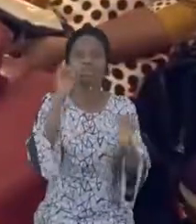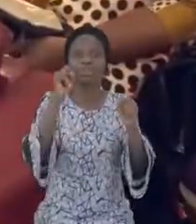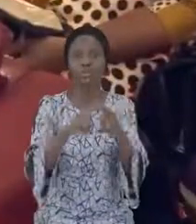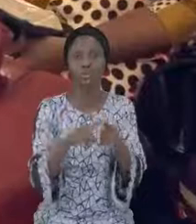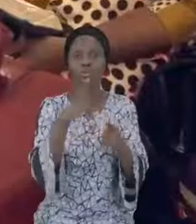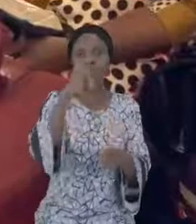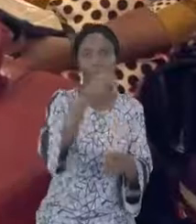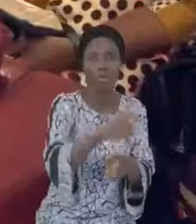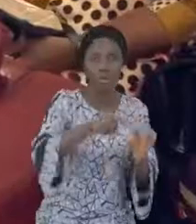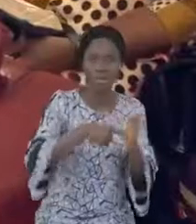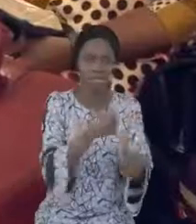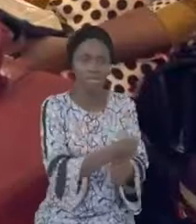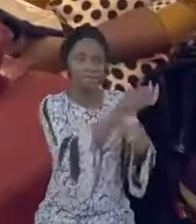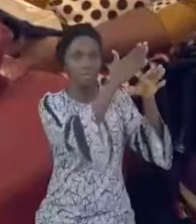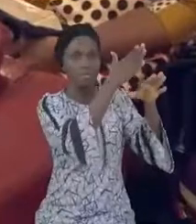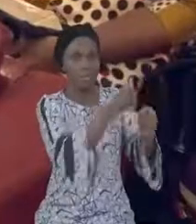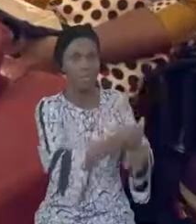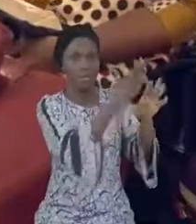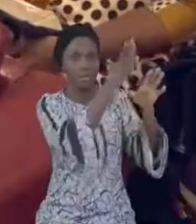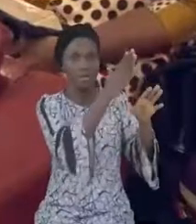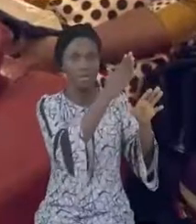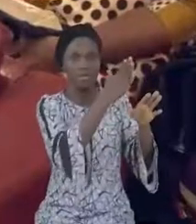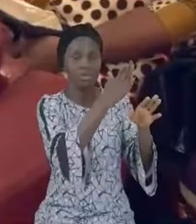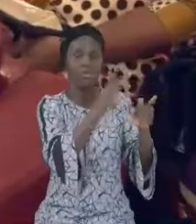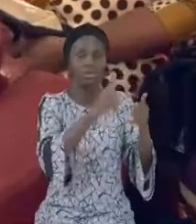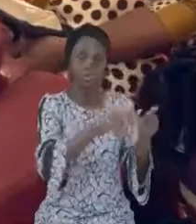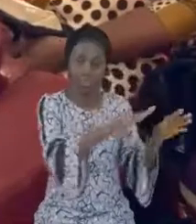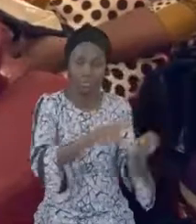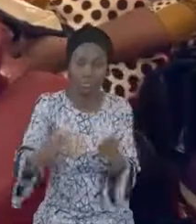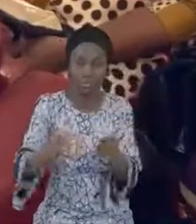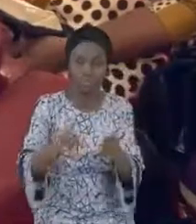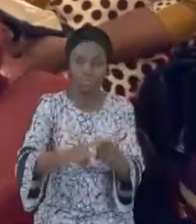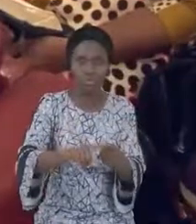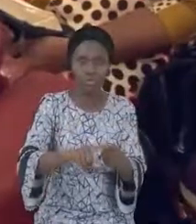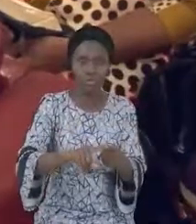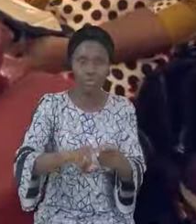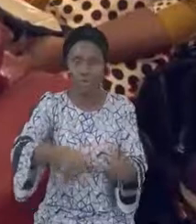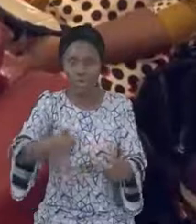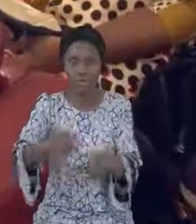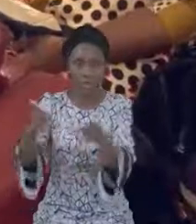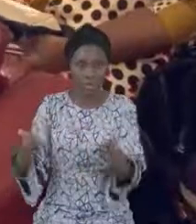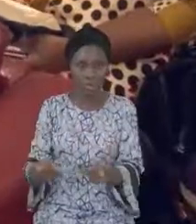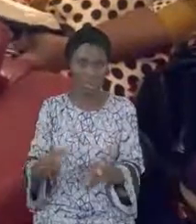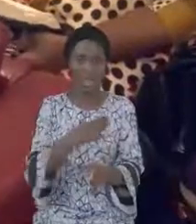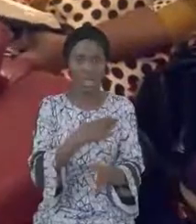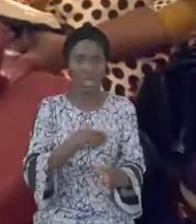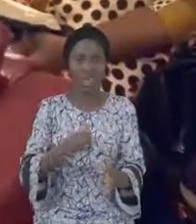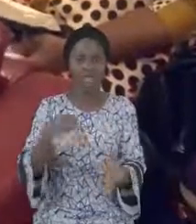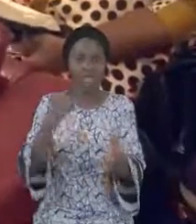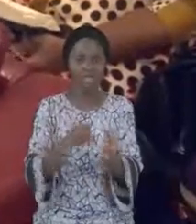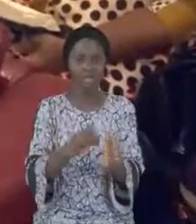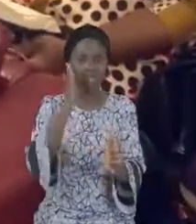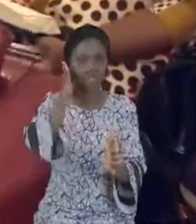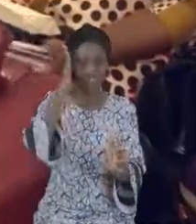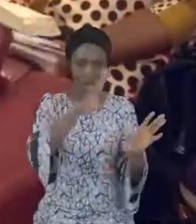d'ici là, et it shall elle se remove. Transporterait. And tell me, dites-moi